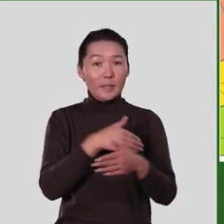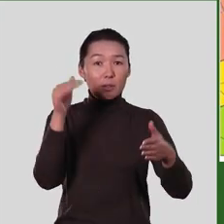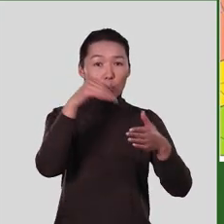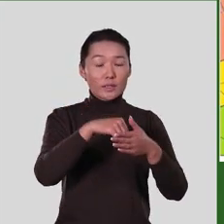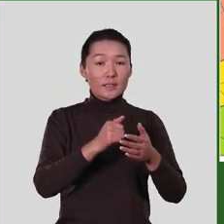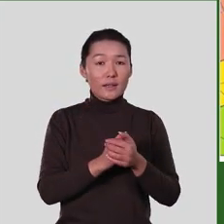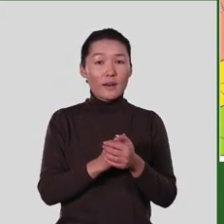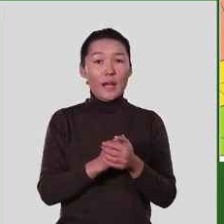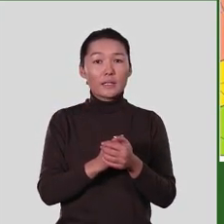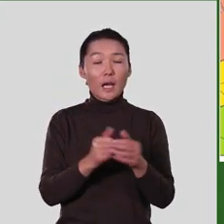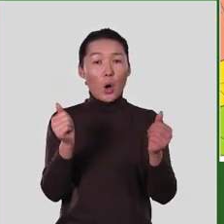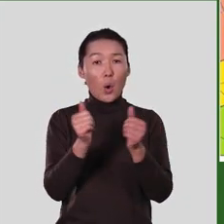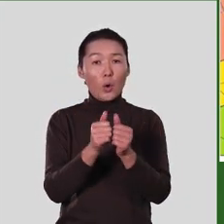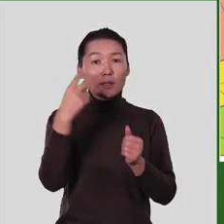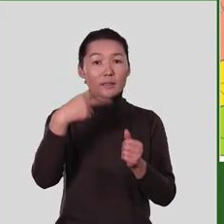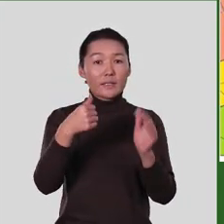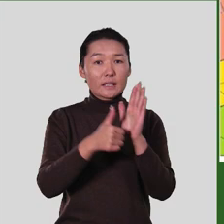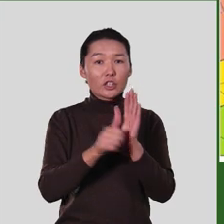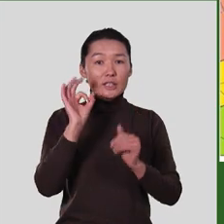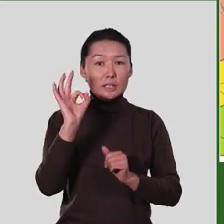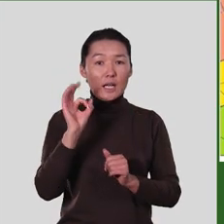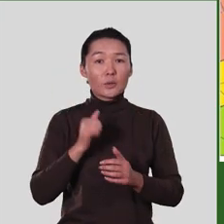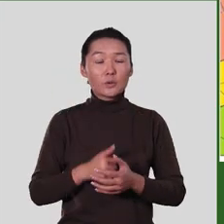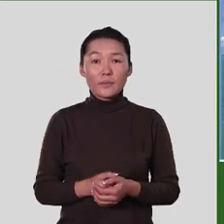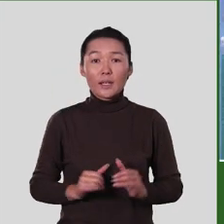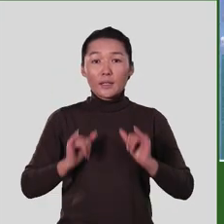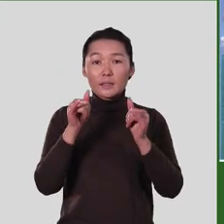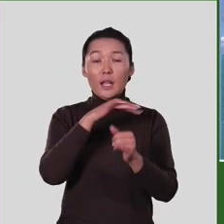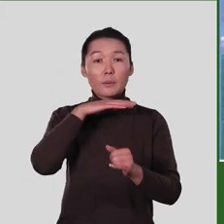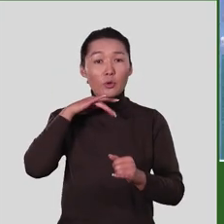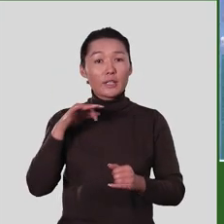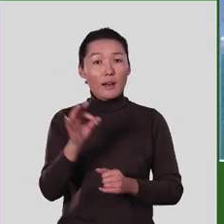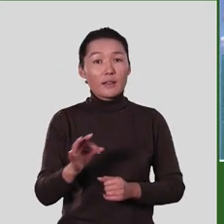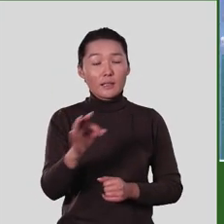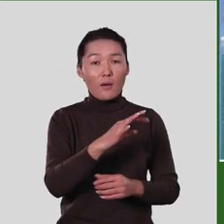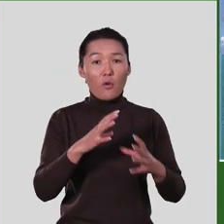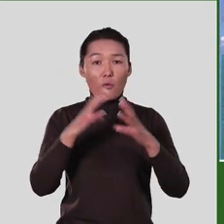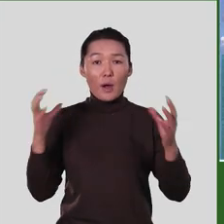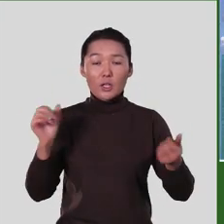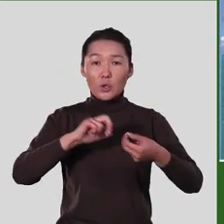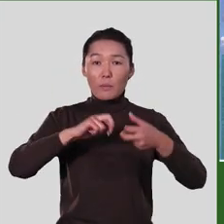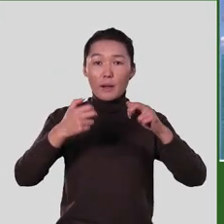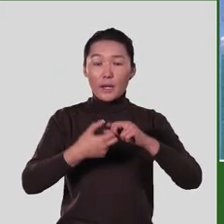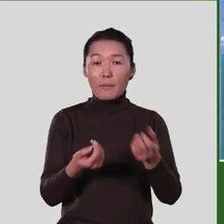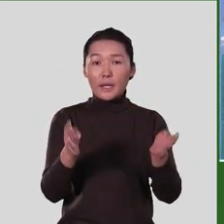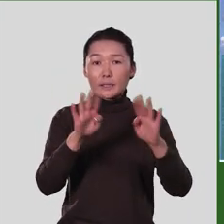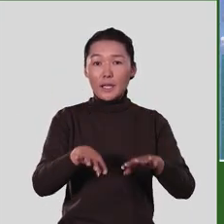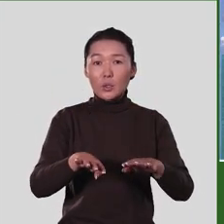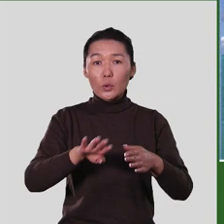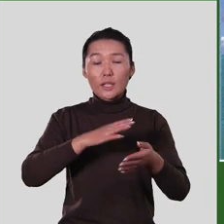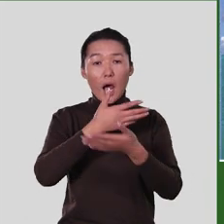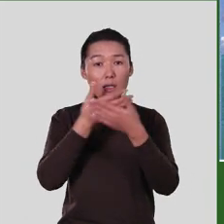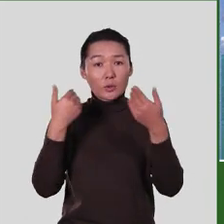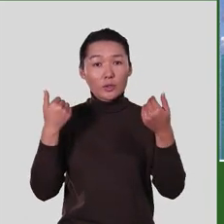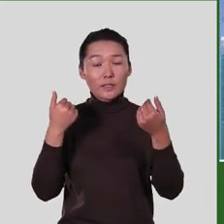составляют около 26 градусов. Для многих островов большой проблемой остается отсутствие